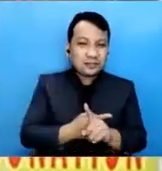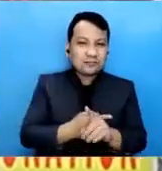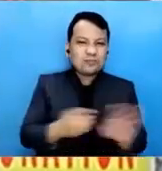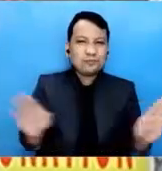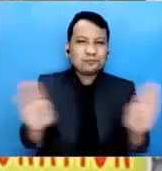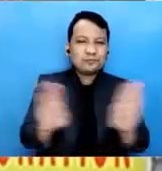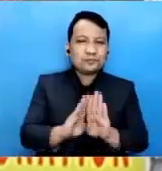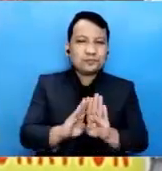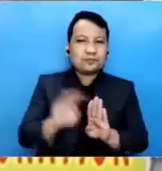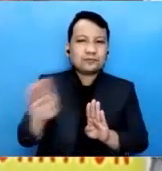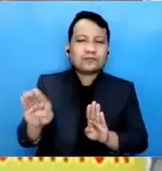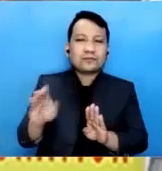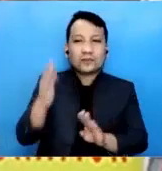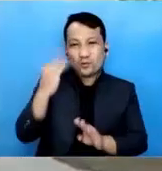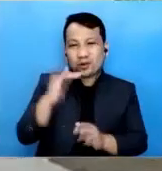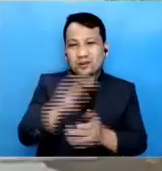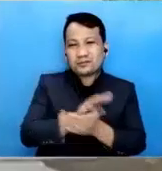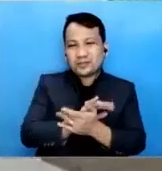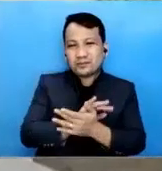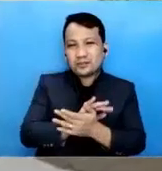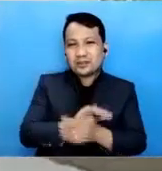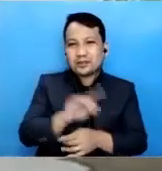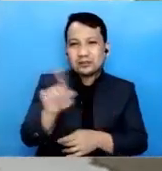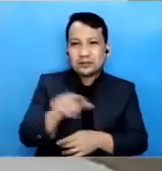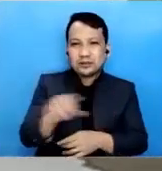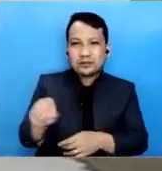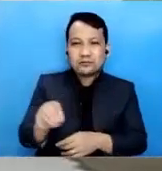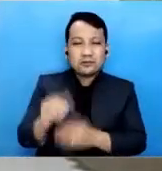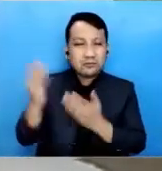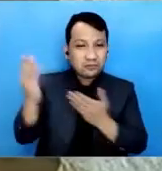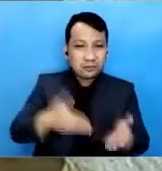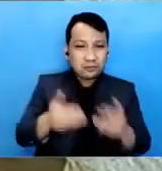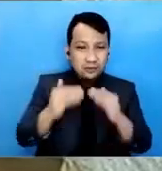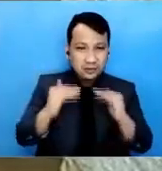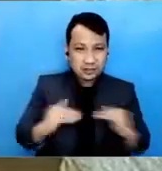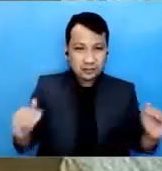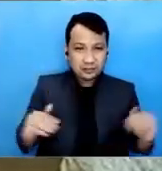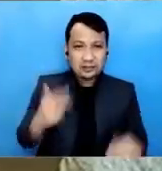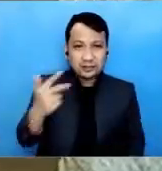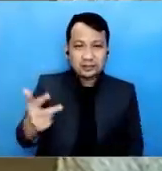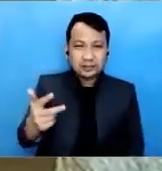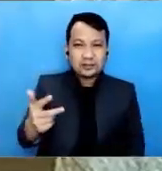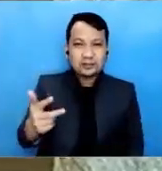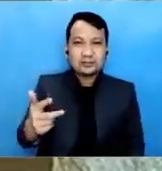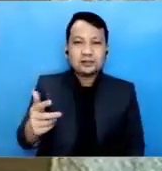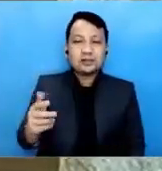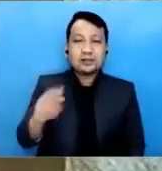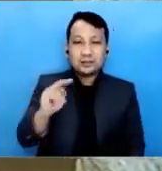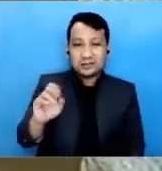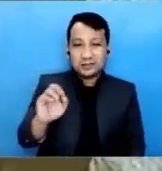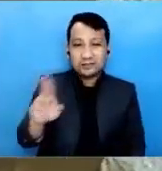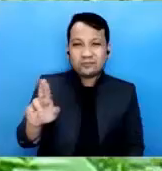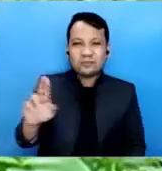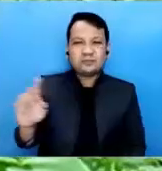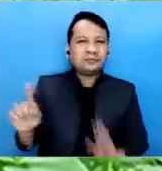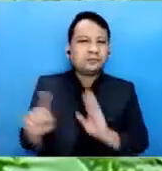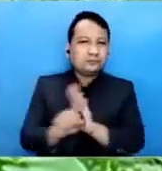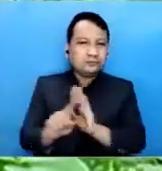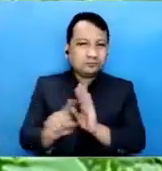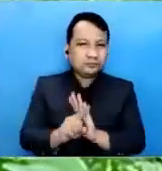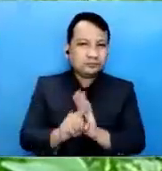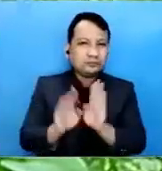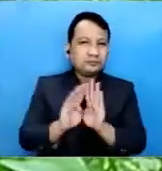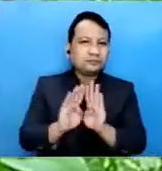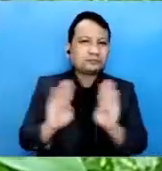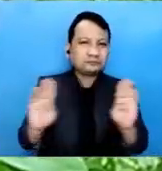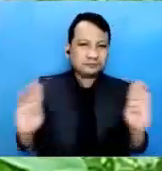zoo dahil sa pandemya. At kahit ibinaba sa Alert Level 3 ang restriction sa Metro Manila, hindi pa rin po pwedeng